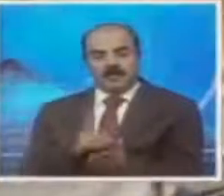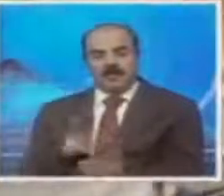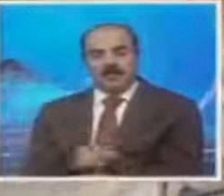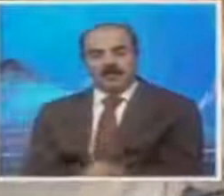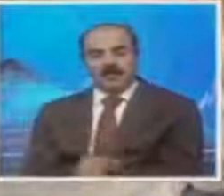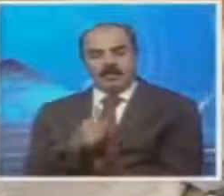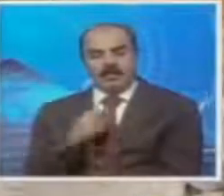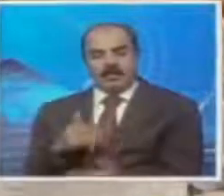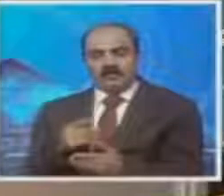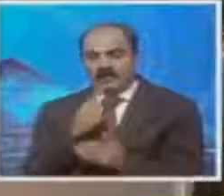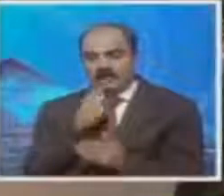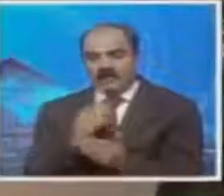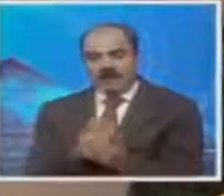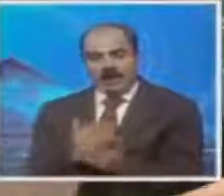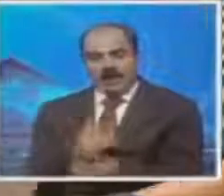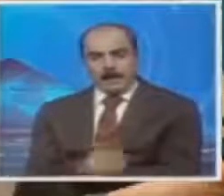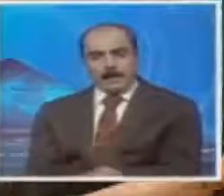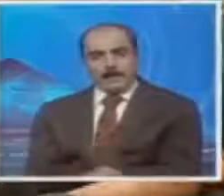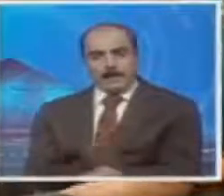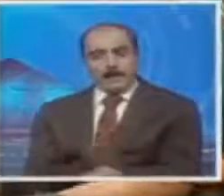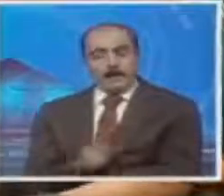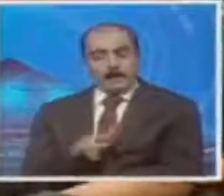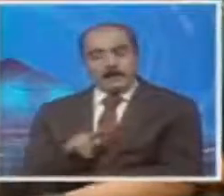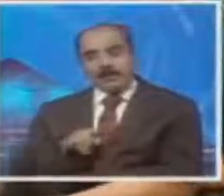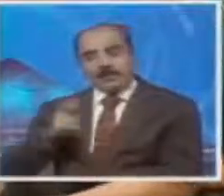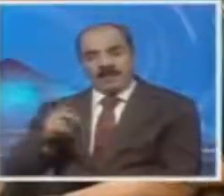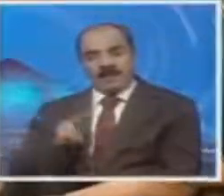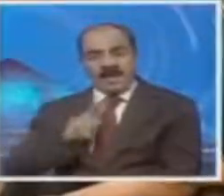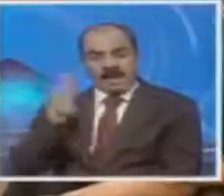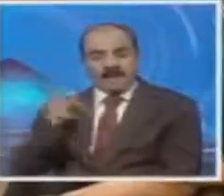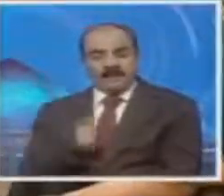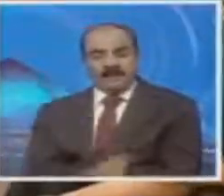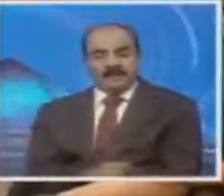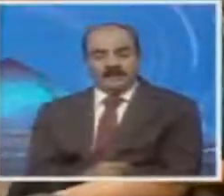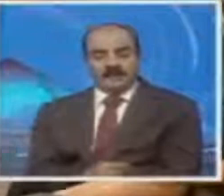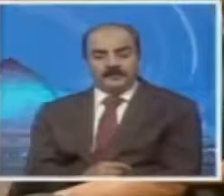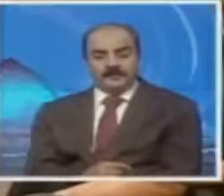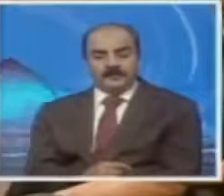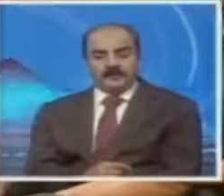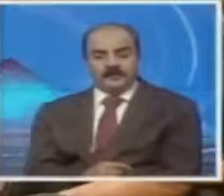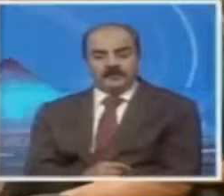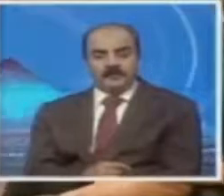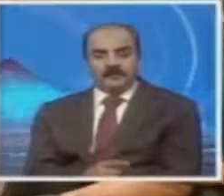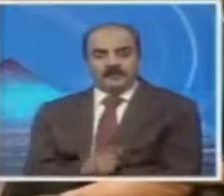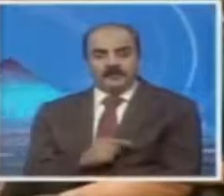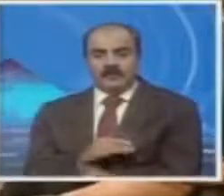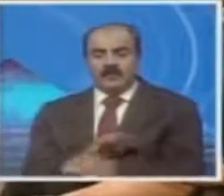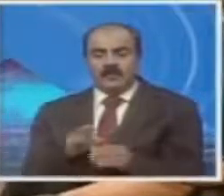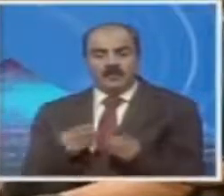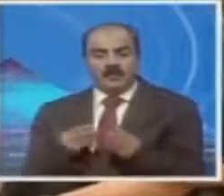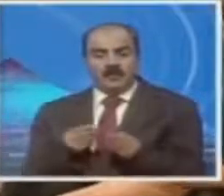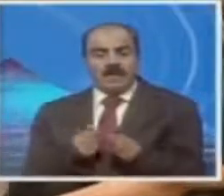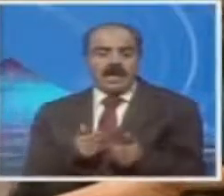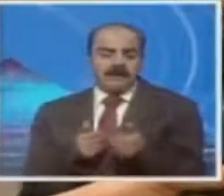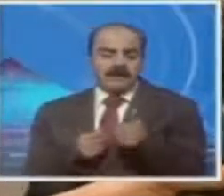ودخلت الموسم بتاع الدراسه. هو اكيد هتكون مختلفه عن بره بنسبه يعني كبيره، علشان هنا بنوفر له خامات اعلى